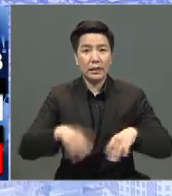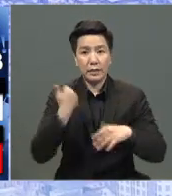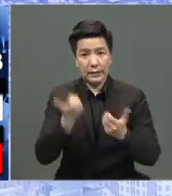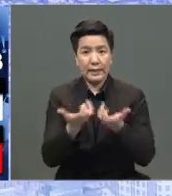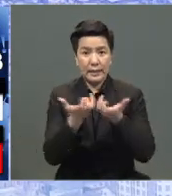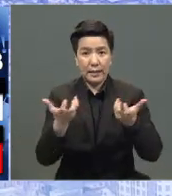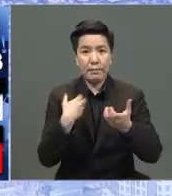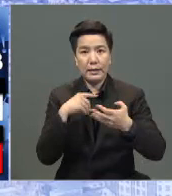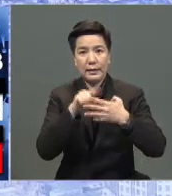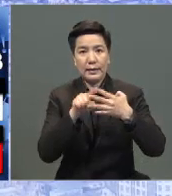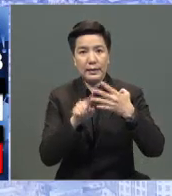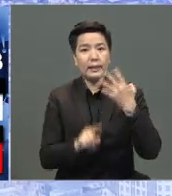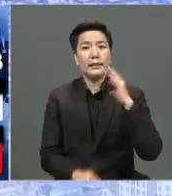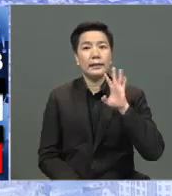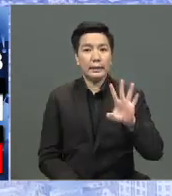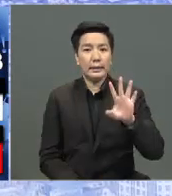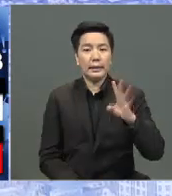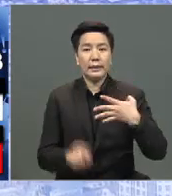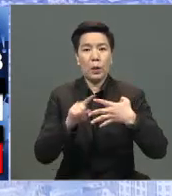แสนกว่าคนที่เราตรวจแล้วก็ตามแสนนะครับก็ยังไม่พอใจครับทางมาตรการของทางกระทรวงสาธารณสุขบอกเลยครับว่าต้องมีการเฝ้าระวังโรคและค้นหาการติดเชื้อในประชาชนกลุ่มเสี่ยงหรือสถานที่เสี่ยงด้วยนะครับตอนนี้จำแนกออกมามี4กลุ่มครับหนึ่งคือกลุ่มบุคลากรทางการแพทย์เข้าไปตรวจเลยนะครับ